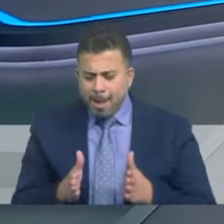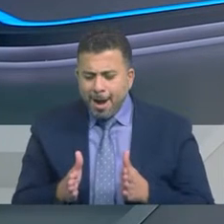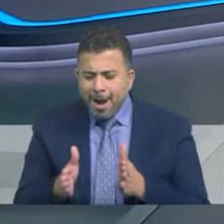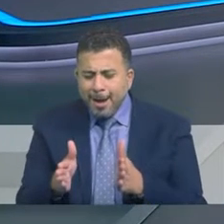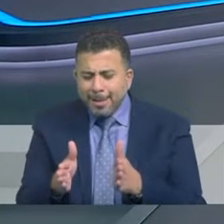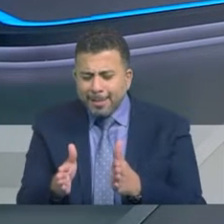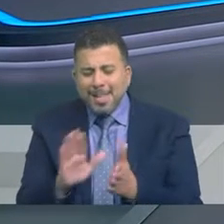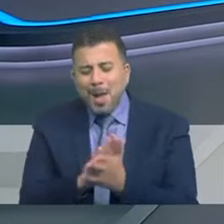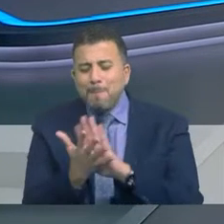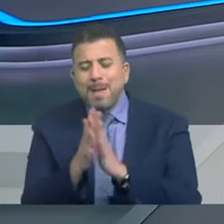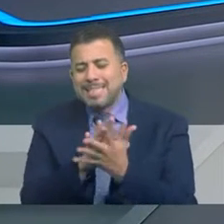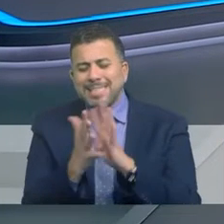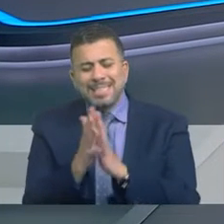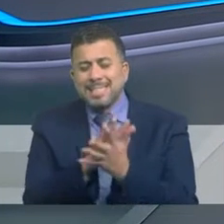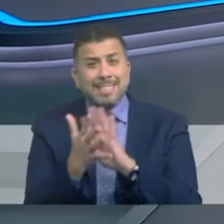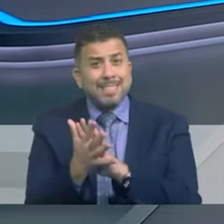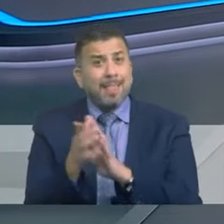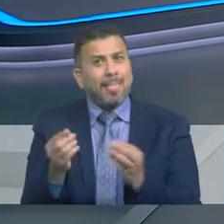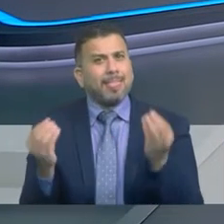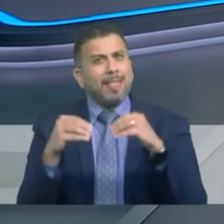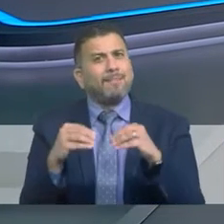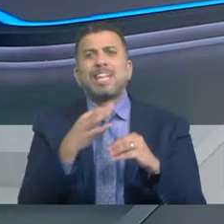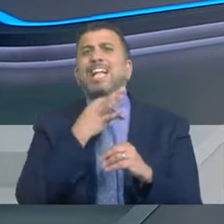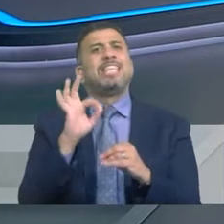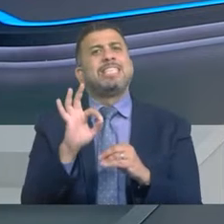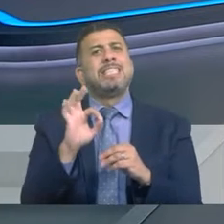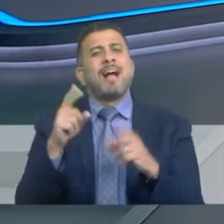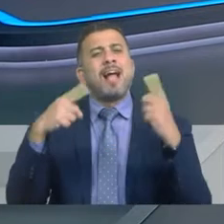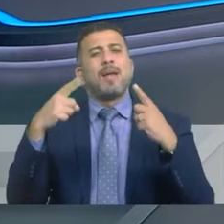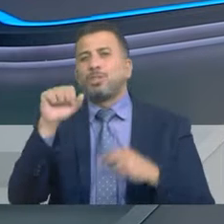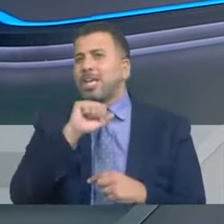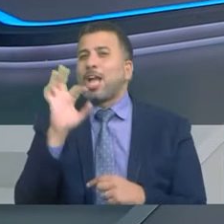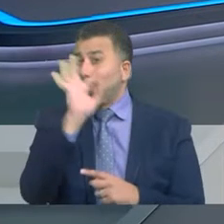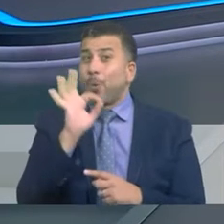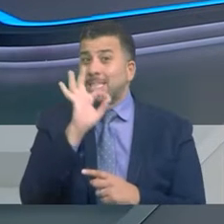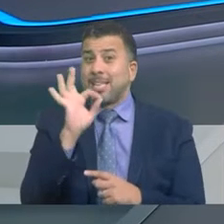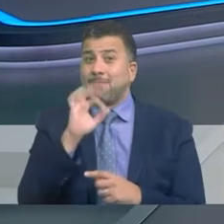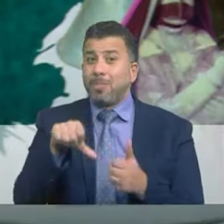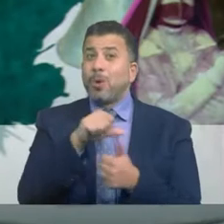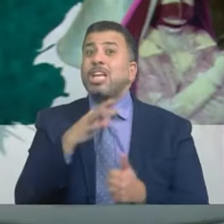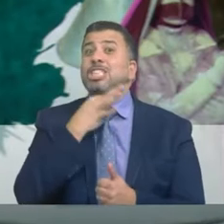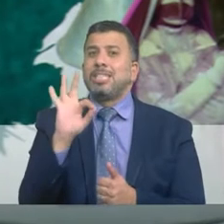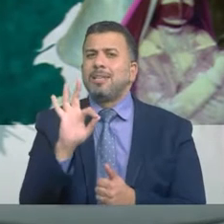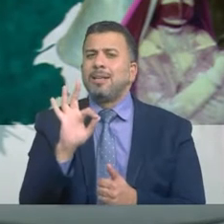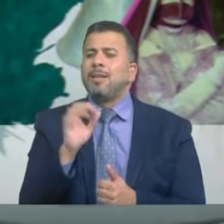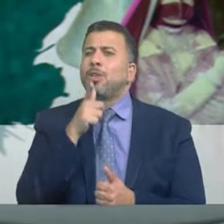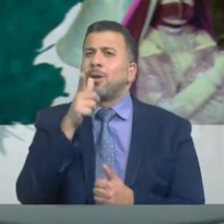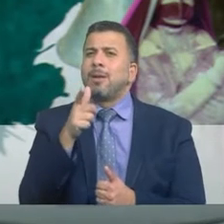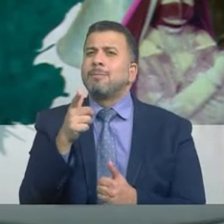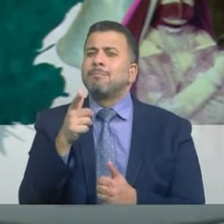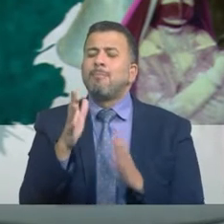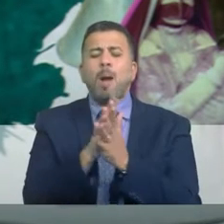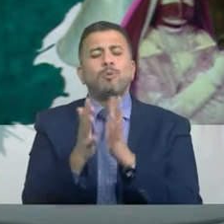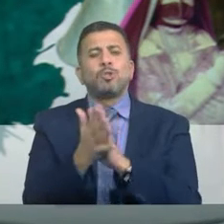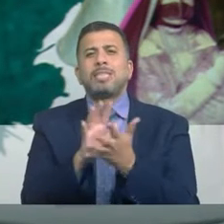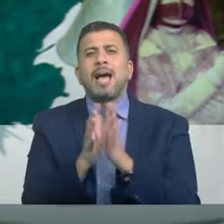حارة الخبازين إضافة جديدة تضاف إلى رصيد فعاليات أيام الشارقة التراثية في دورتها الجديدة، تحكي لنا